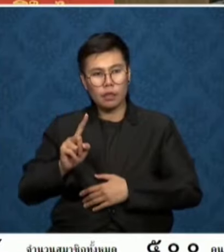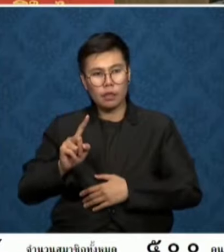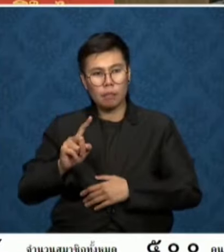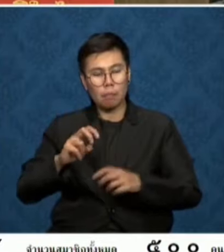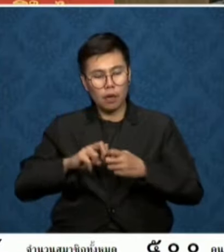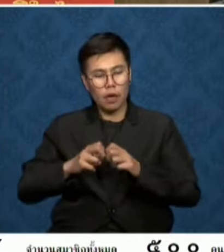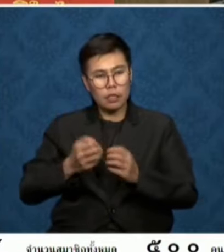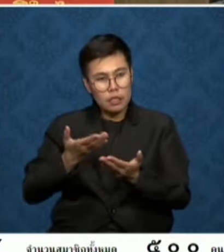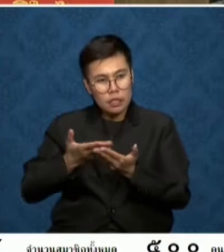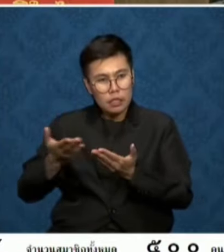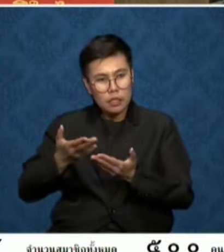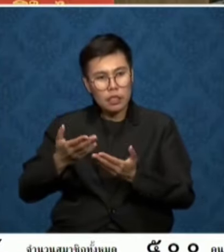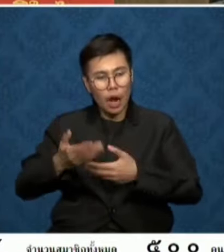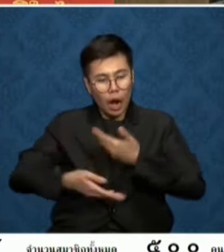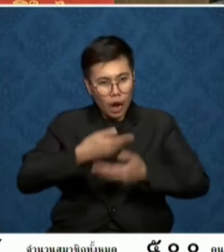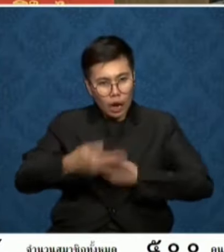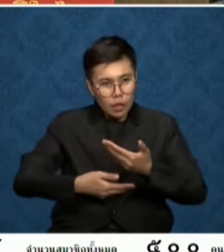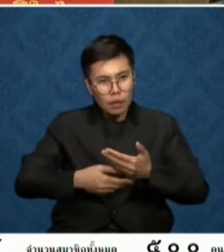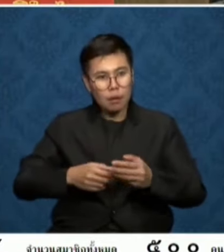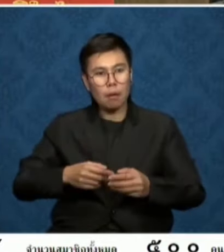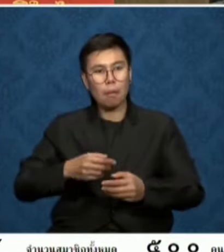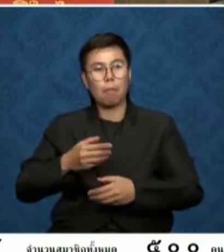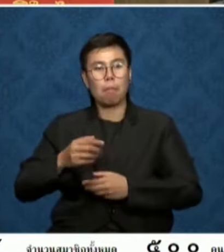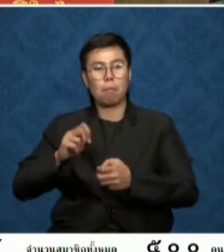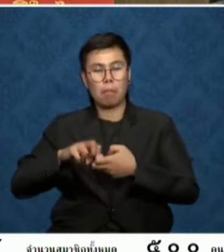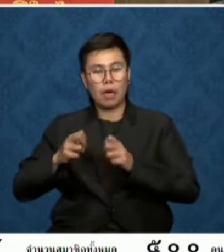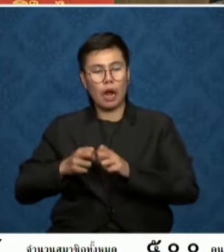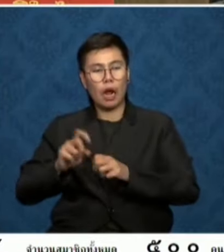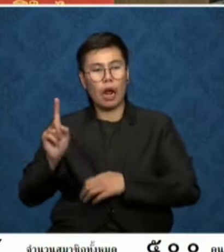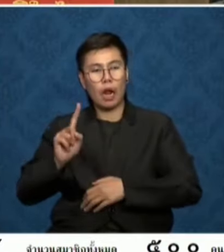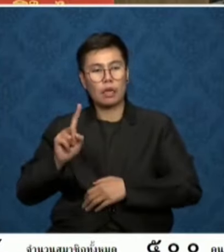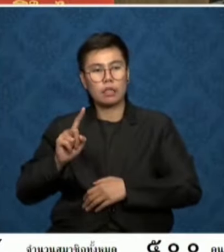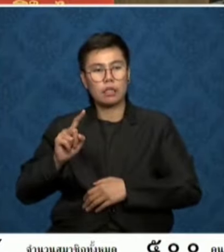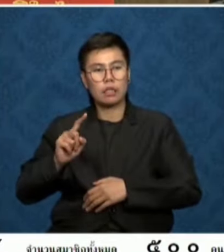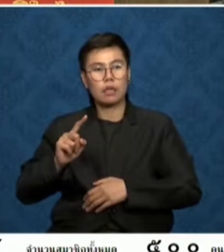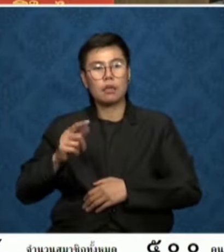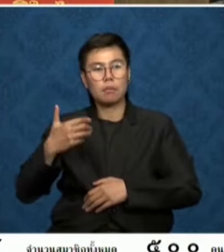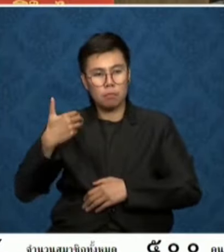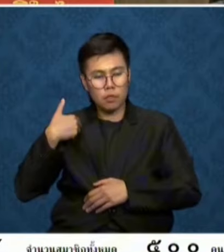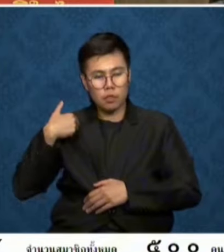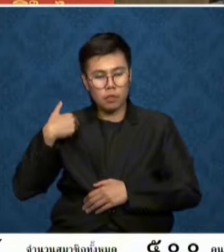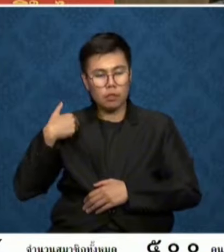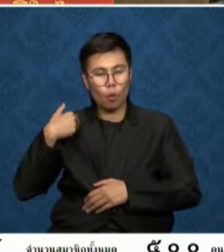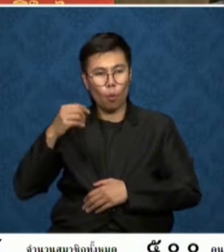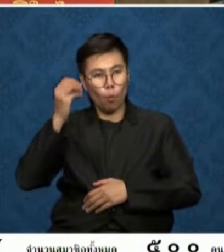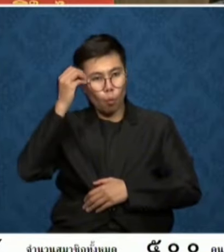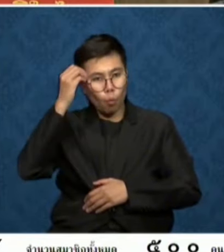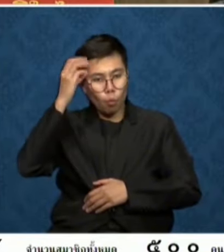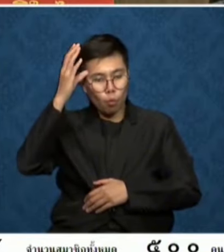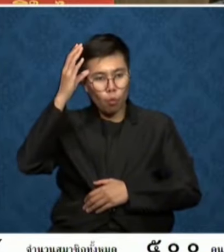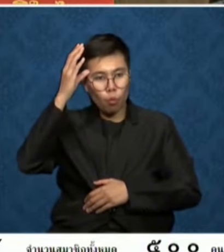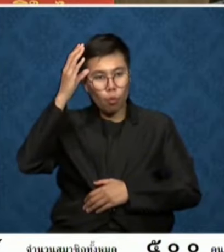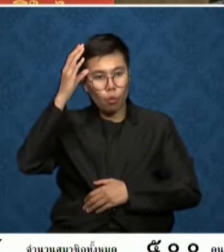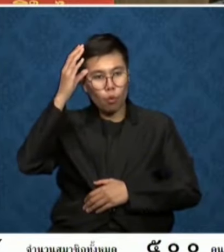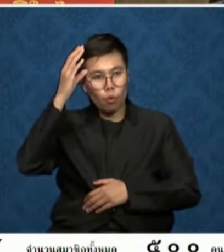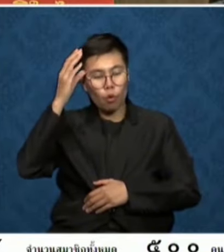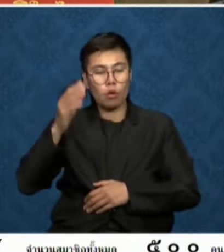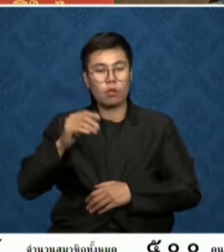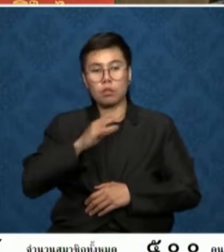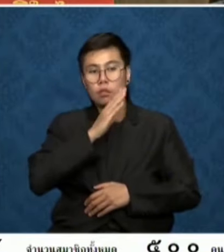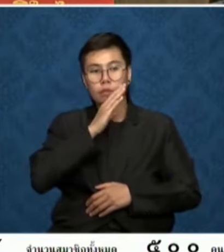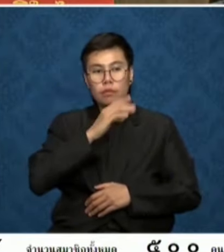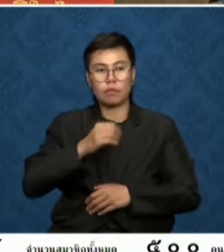คาซื้อขายด้วยซ้ำค่ะปัญหาที่เกิดขึ้นในการตั้งตัวนี้ไม่ได้หลายๆพื้นที่ทราบดีค่ะความรู้ความเข้าใจเมื่อท่านจ